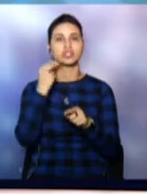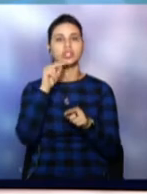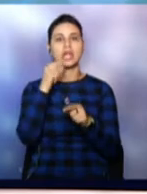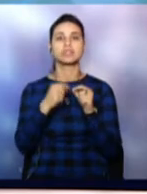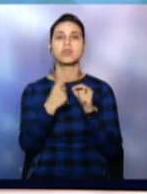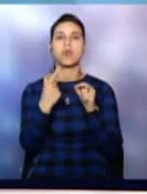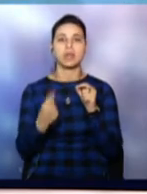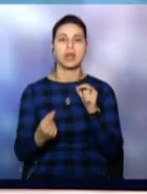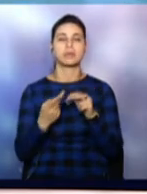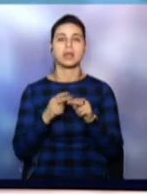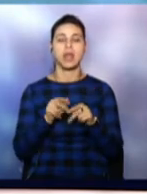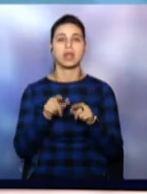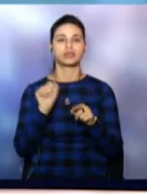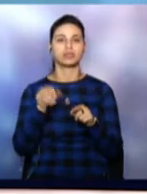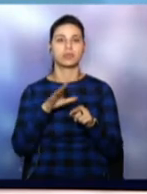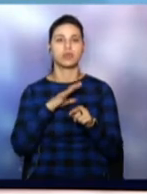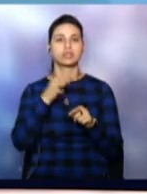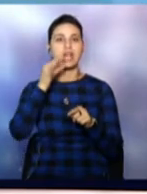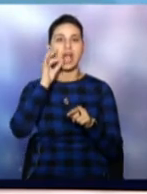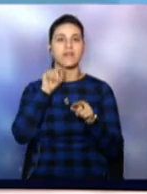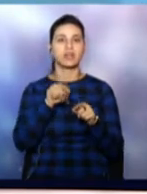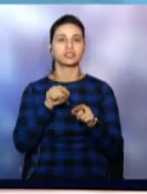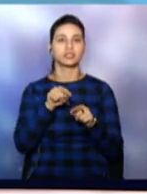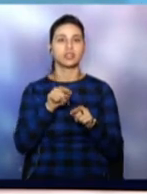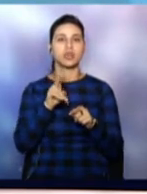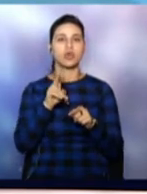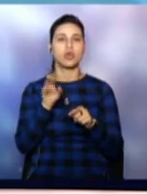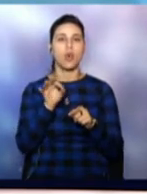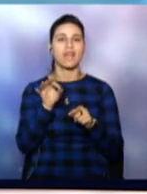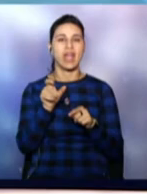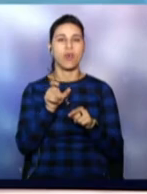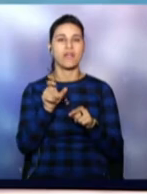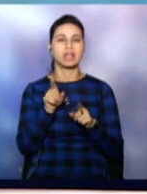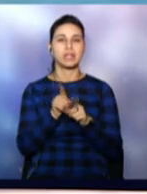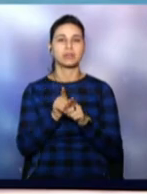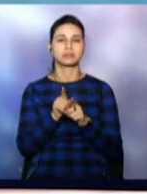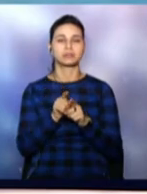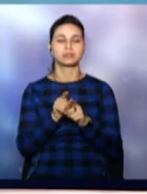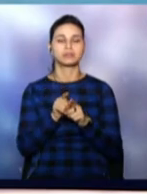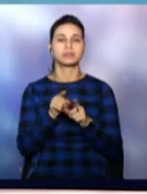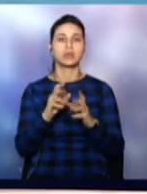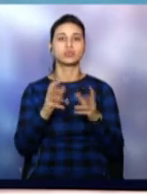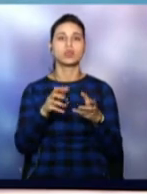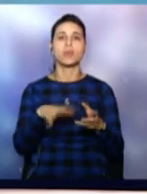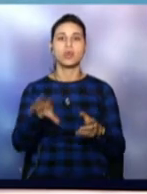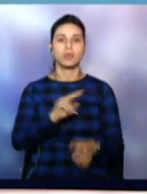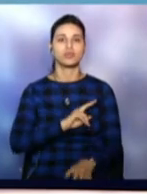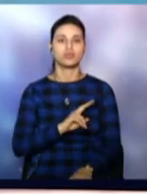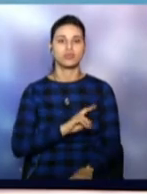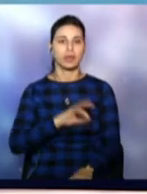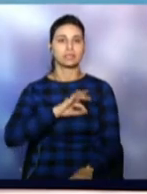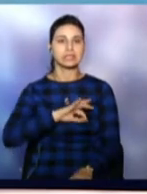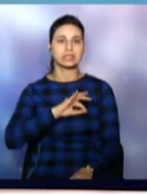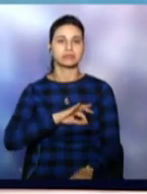ფოთლები, რომლებიც შეიცავს კოფეინს და რომელსაც ძალიან ფართოდ იყენებს მსოფლიოს მოსახლეობა იმის მიხედვით,